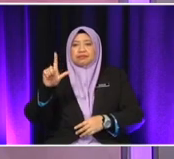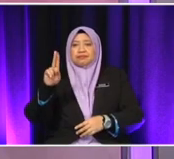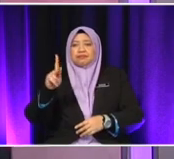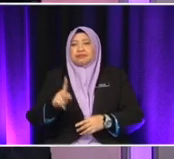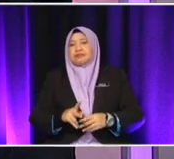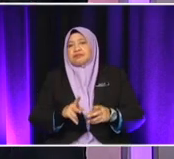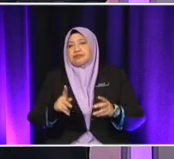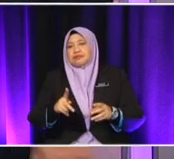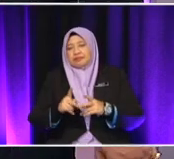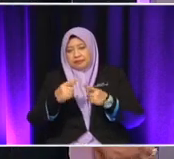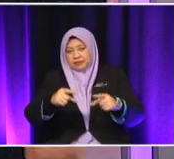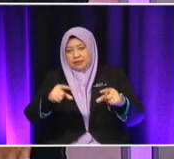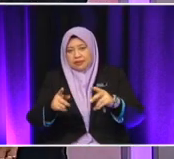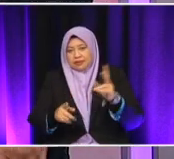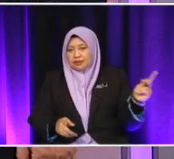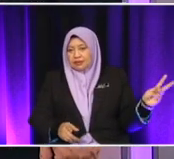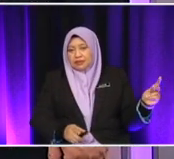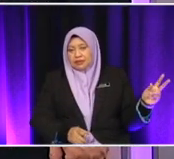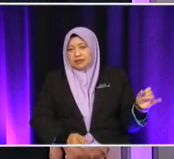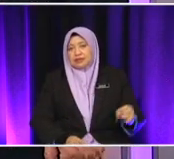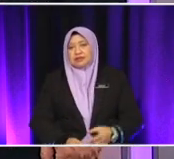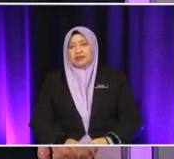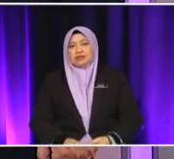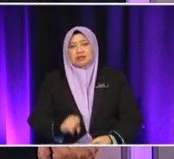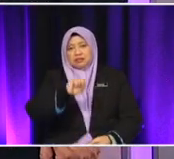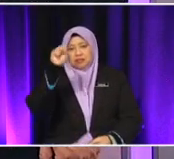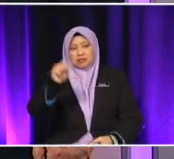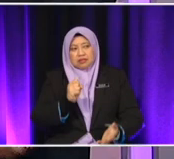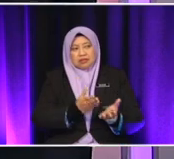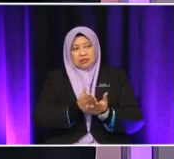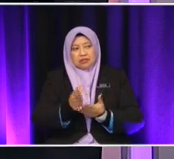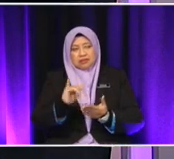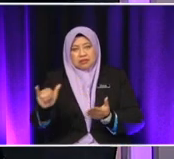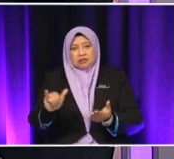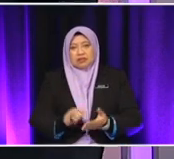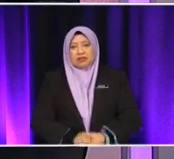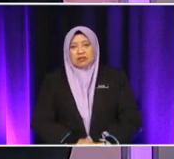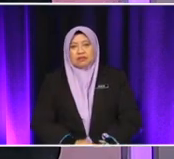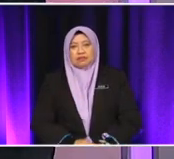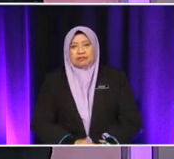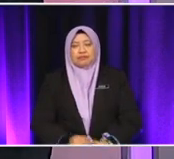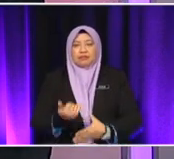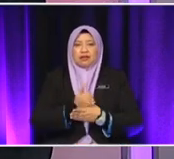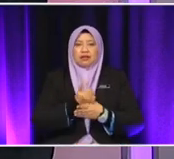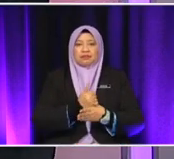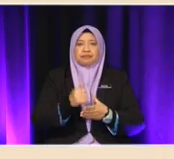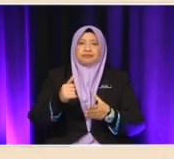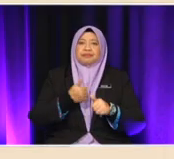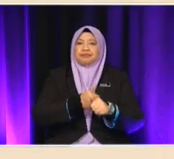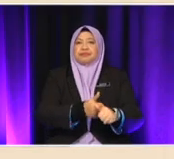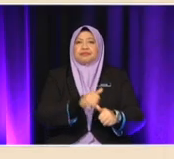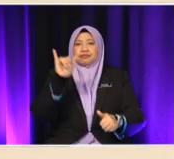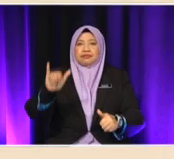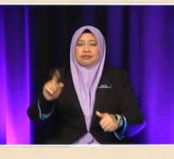ke kiri Oke kita coba soalan yang seterusnya Oke antara yang berikut yang